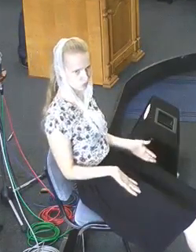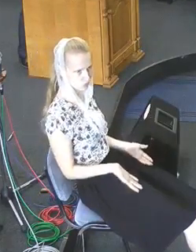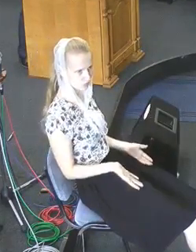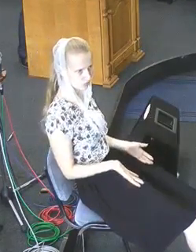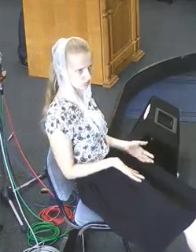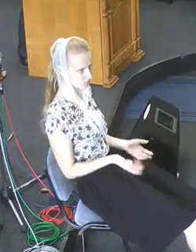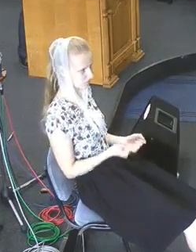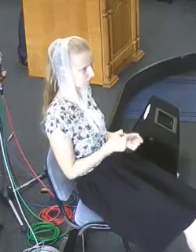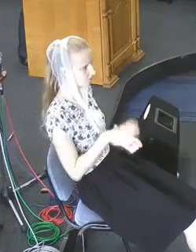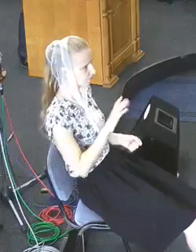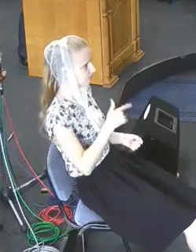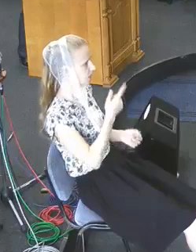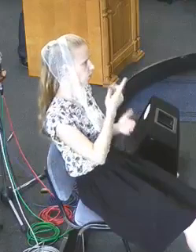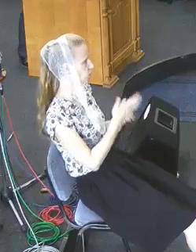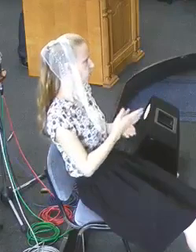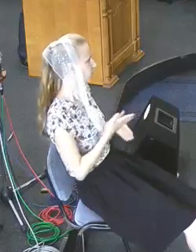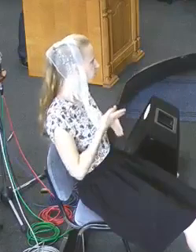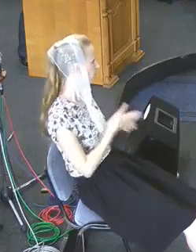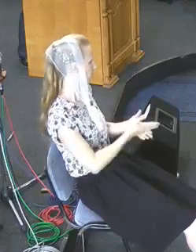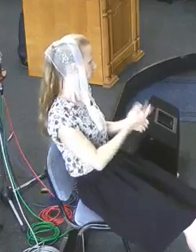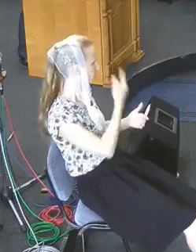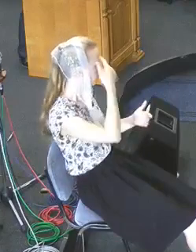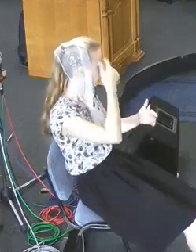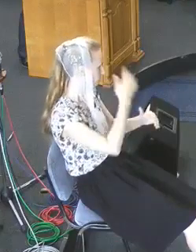Нехай Господь допоможе нам зрозуміти,